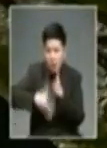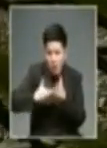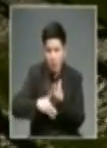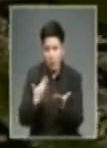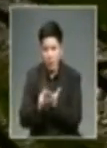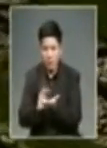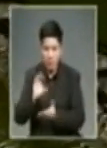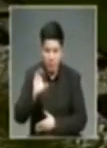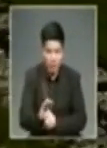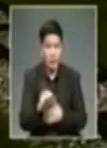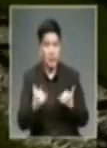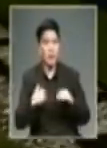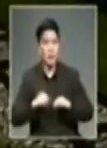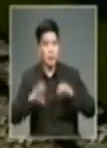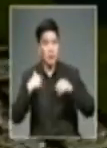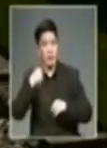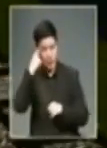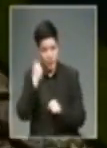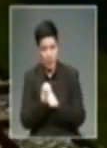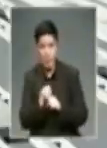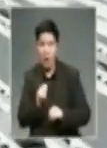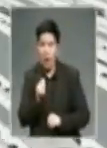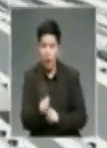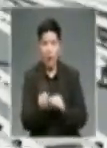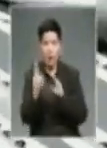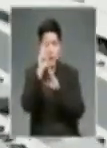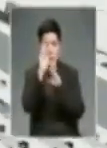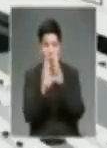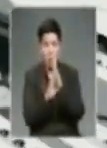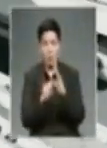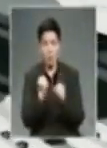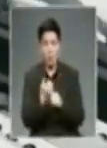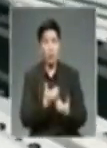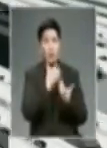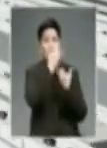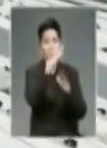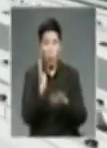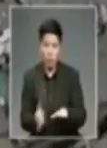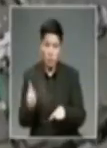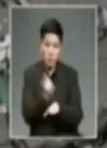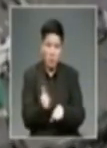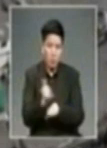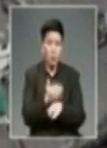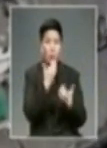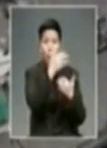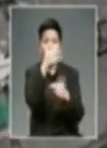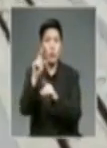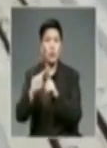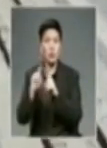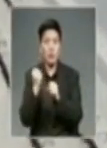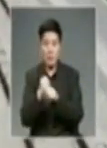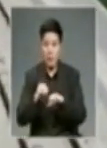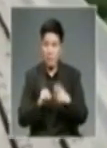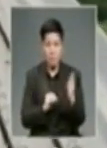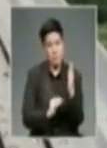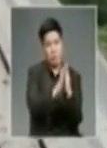าลนี้ก็พยายามอย่างเต็มที่ในการที่จะสร้างในการพัฒนาระบบการขนส่งความเชื่อมโยงเพื่อให้บริการกับพี่น้องประชาชนอย่างทั่วถึงและครอบ